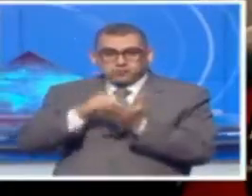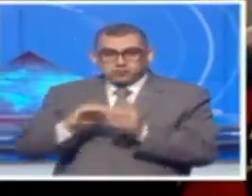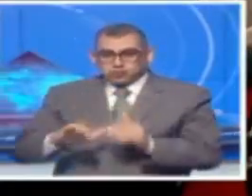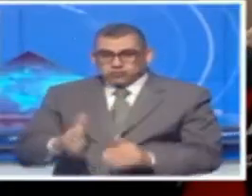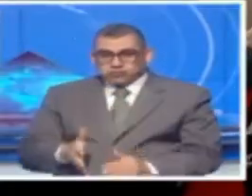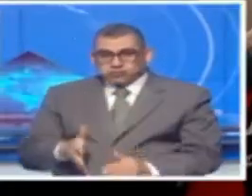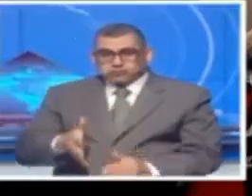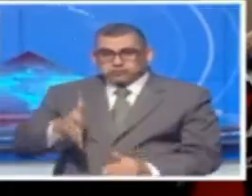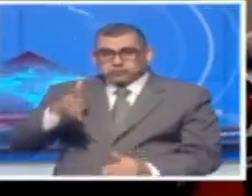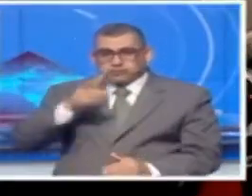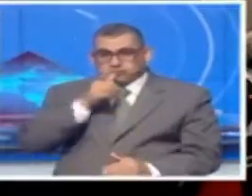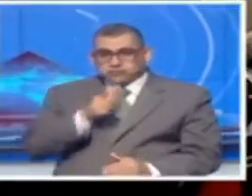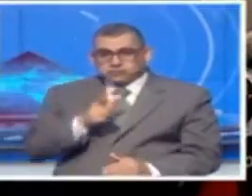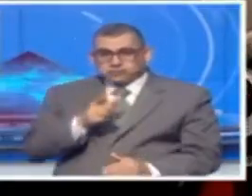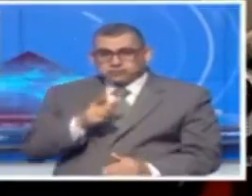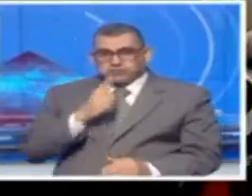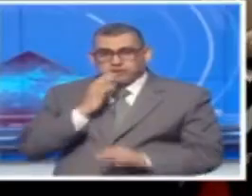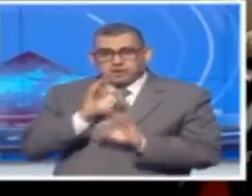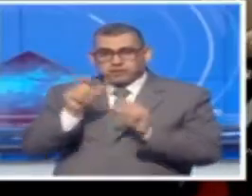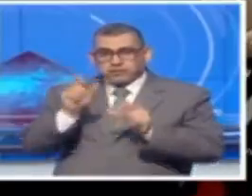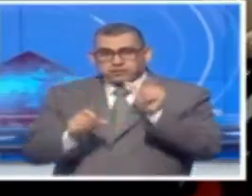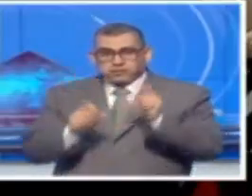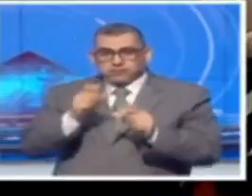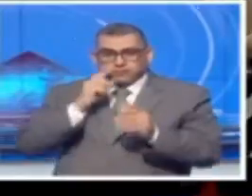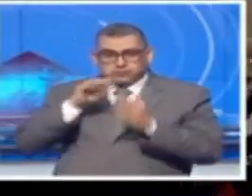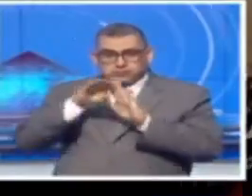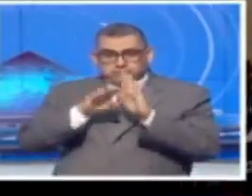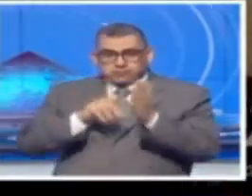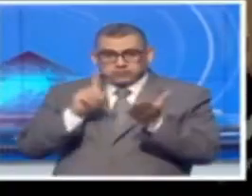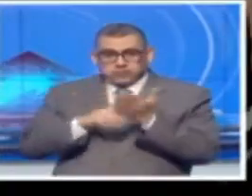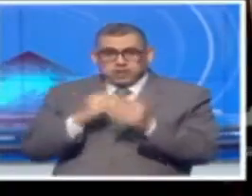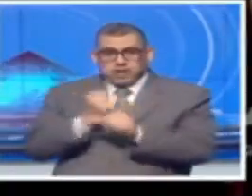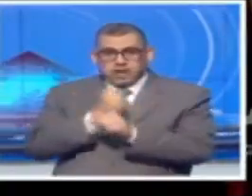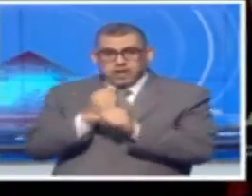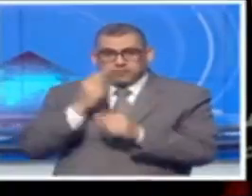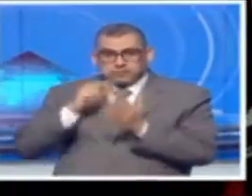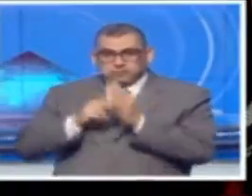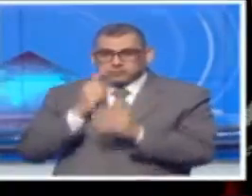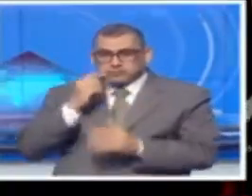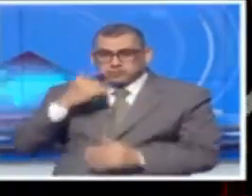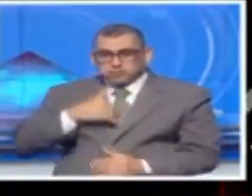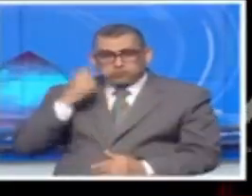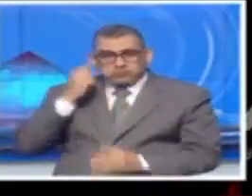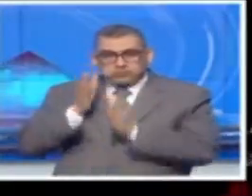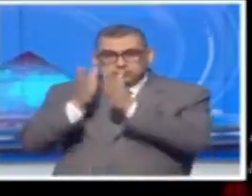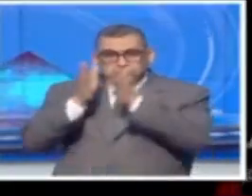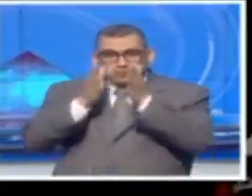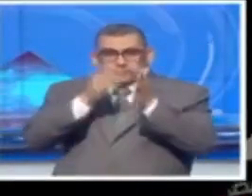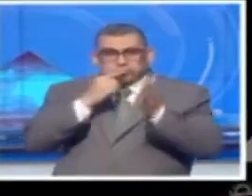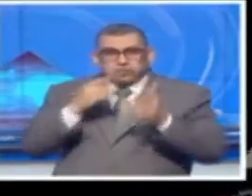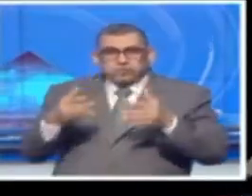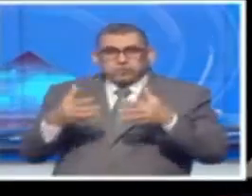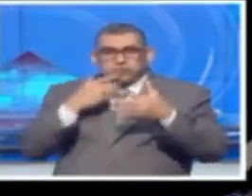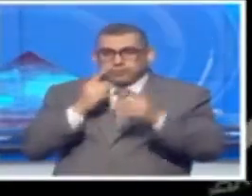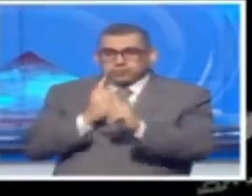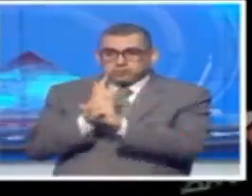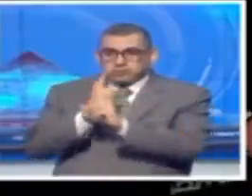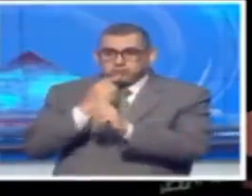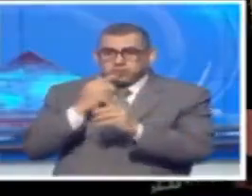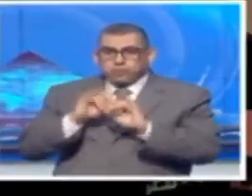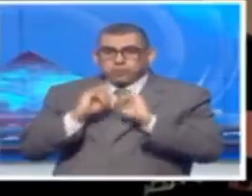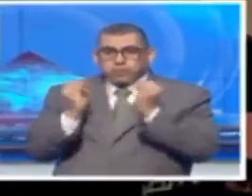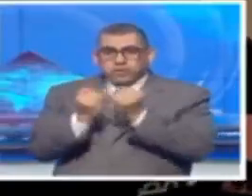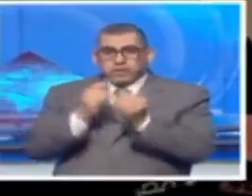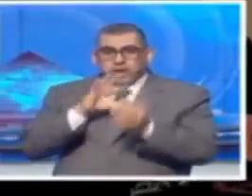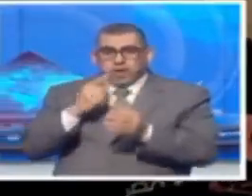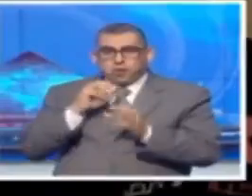الصغر، وتكوين شخصيته يعني تكوين اتجاهاته مع الآخر ومع المجتمع ومع